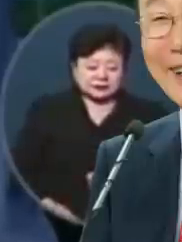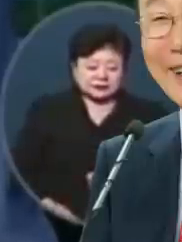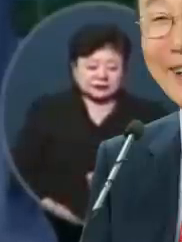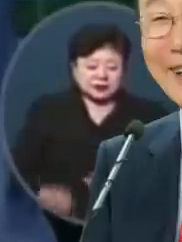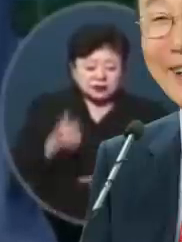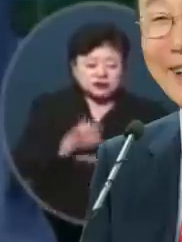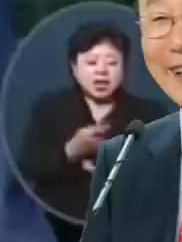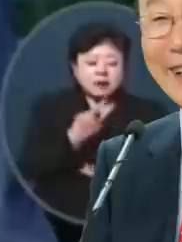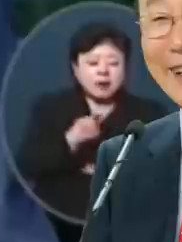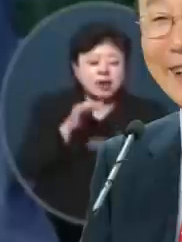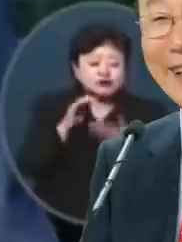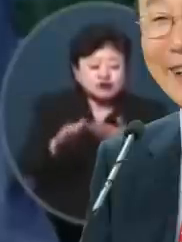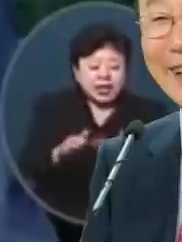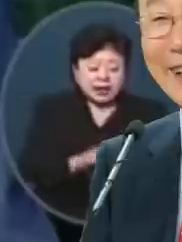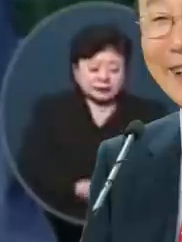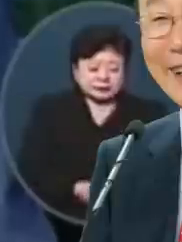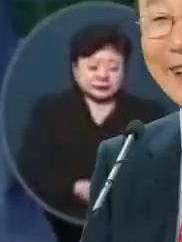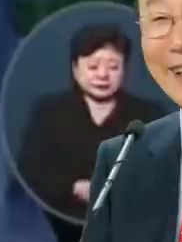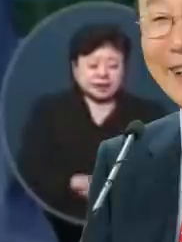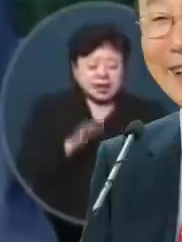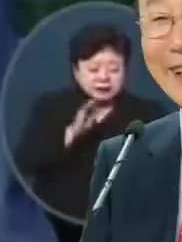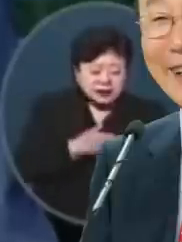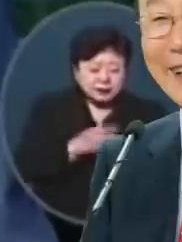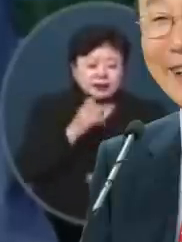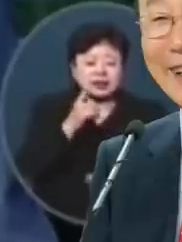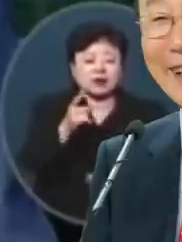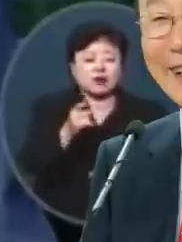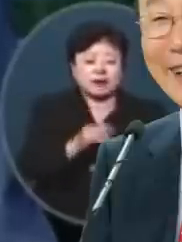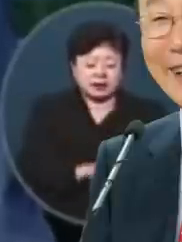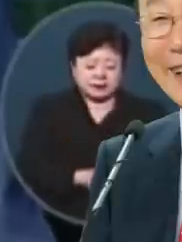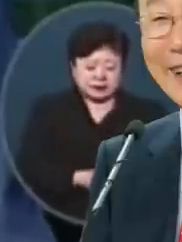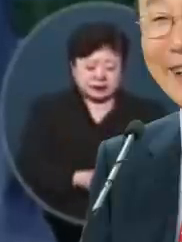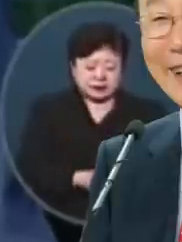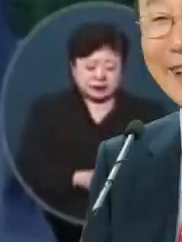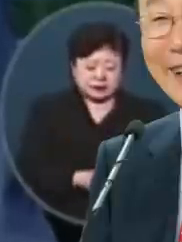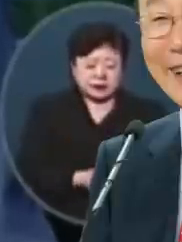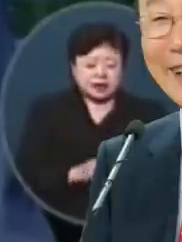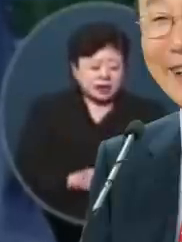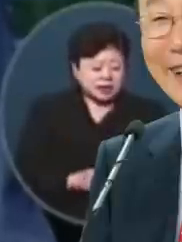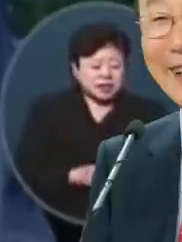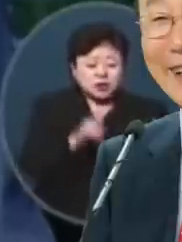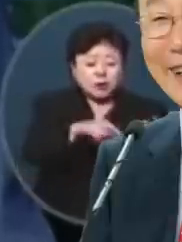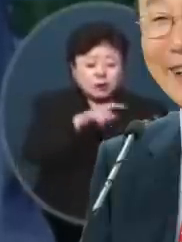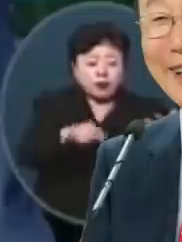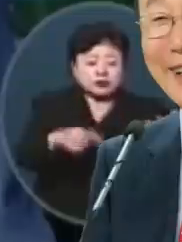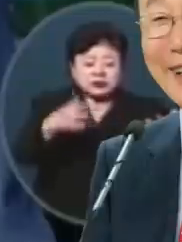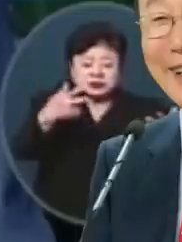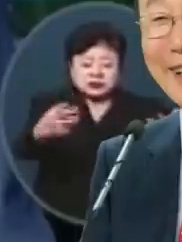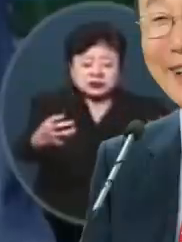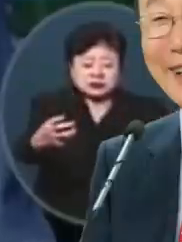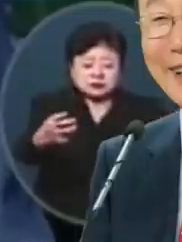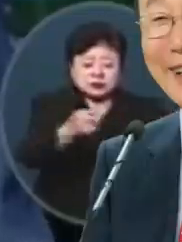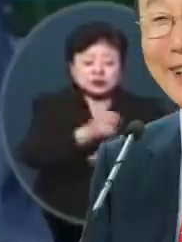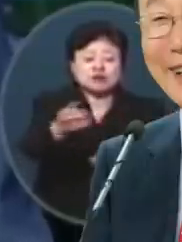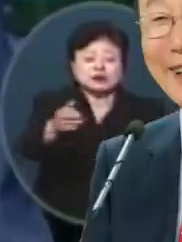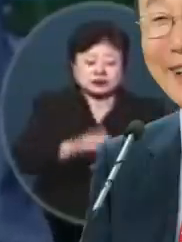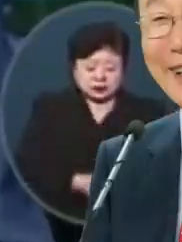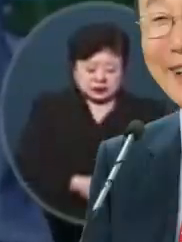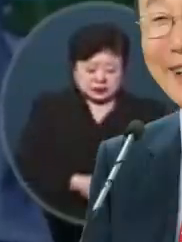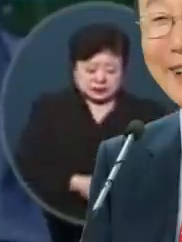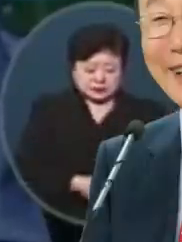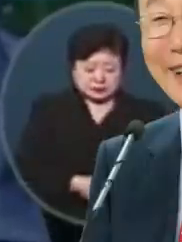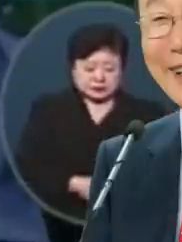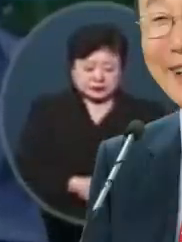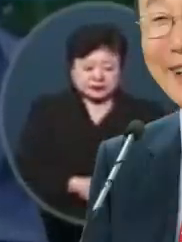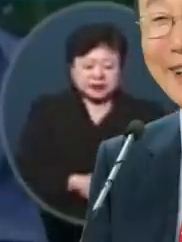죄를 짓고 난 다음에 잘못했다고 오고들라 일곱 번 용서해도 됩니까? 그 제자가 물으니까